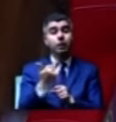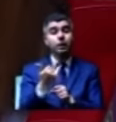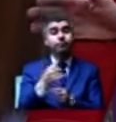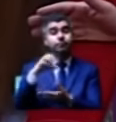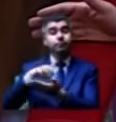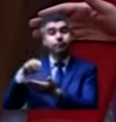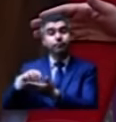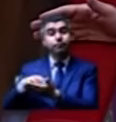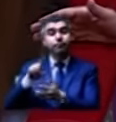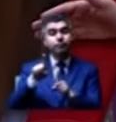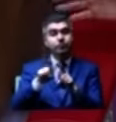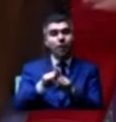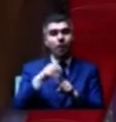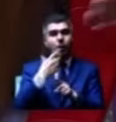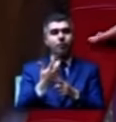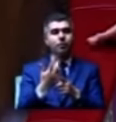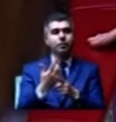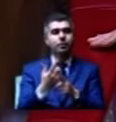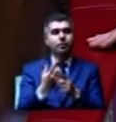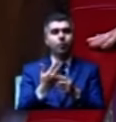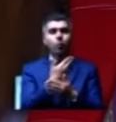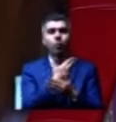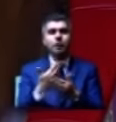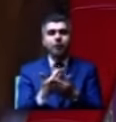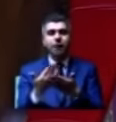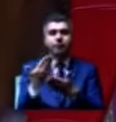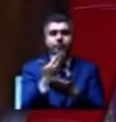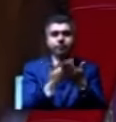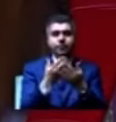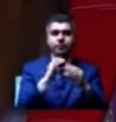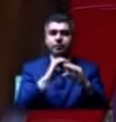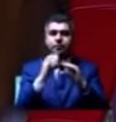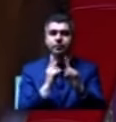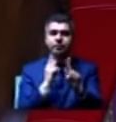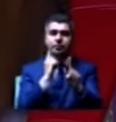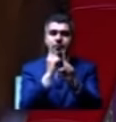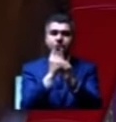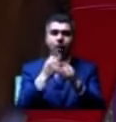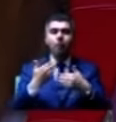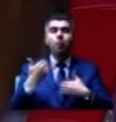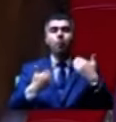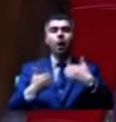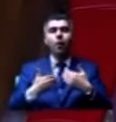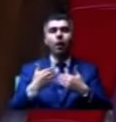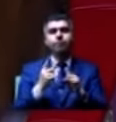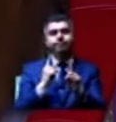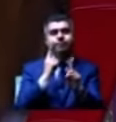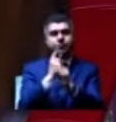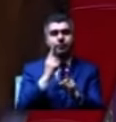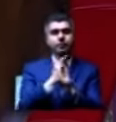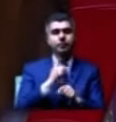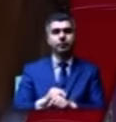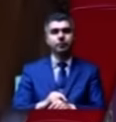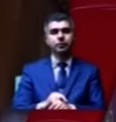مراكز للمساعدة الاجتماعية وكذلك مراكز لاستقبال الأشخاص في وضعية إعاقة. بغيت نقول